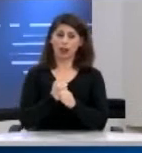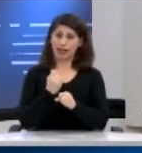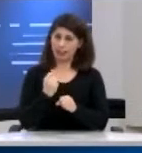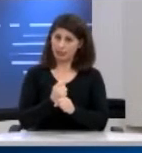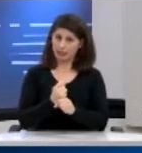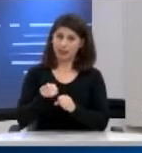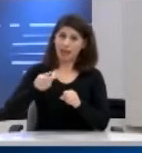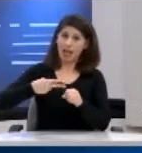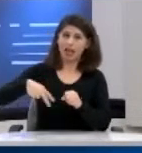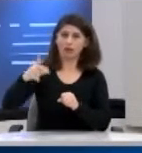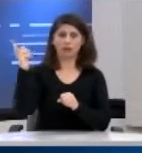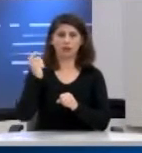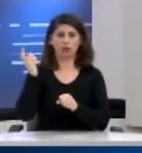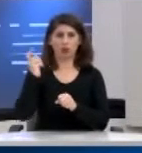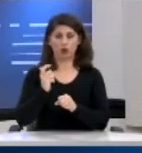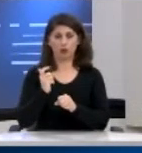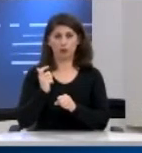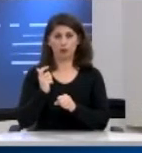των μισθών